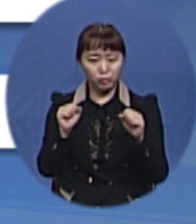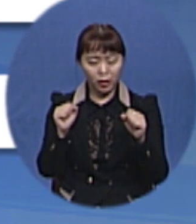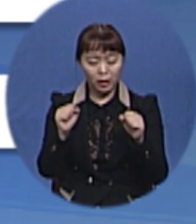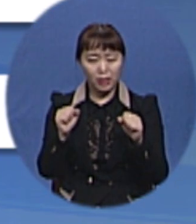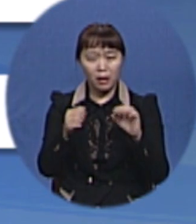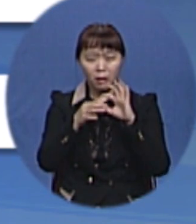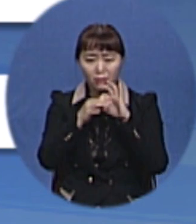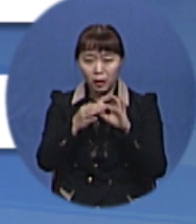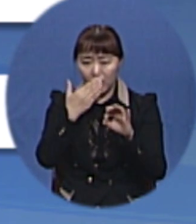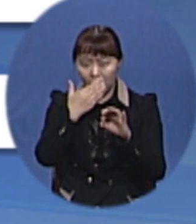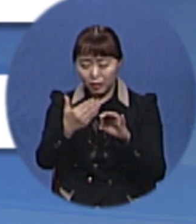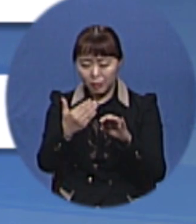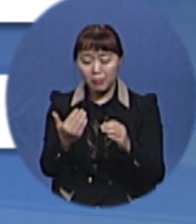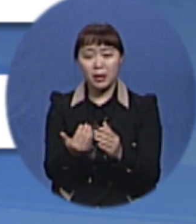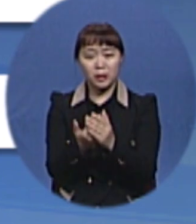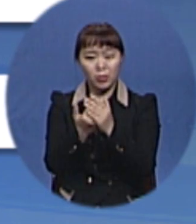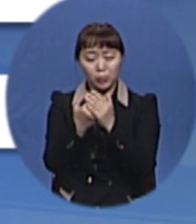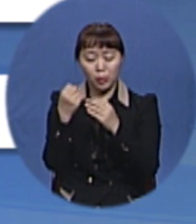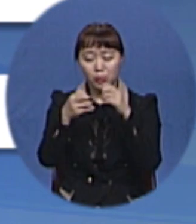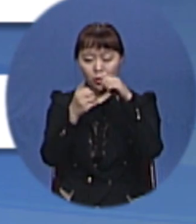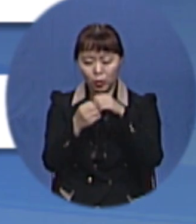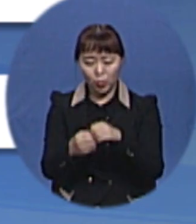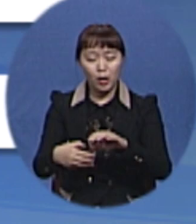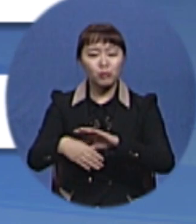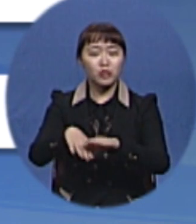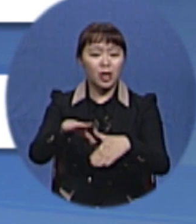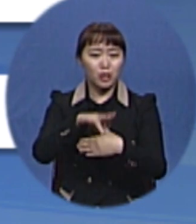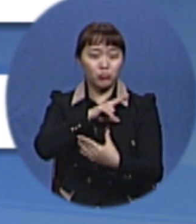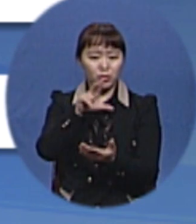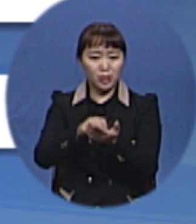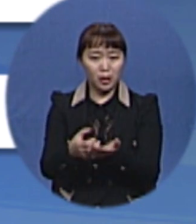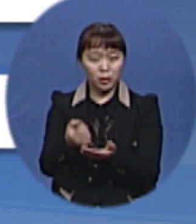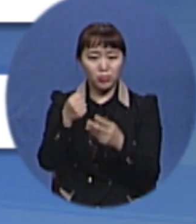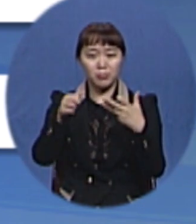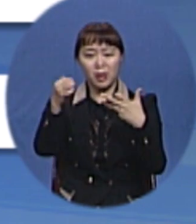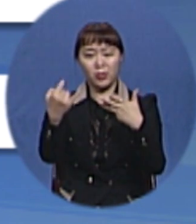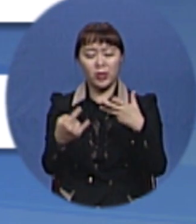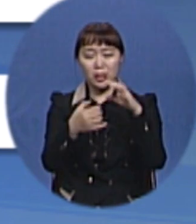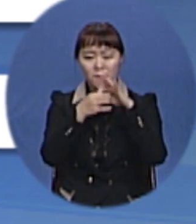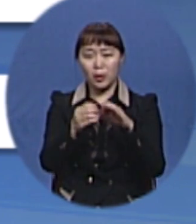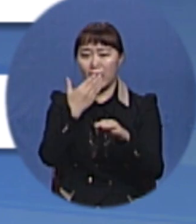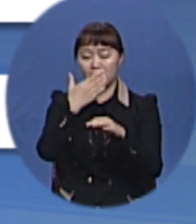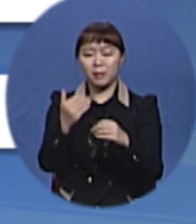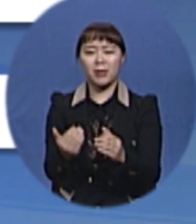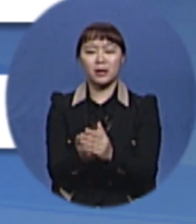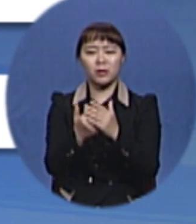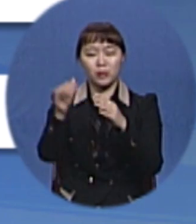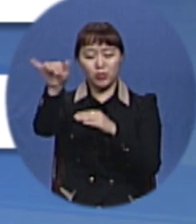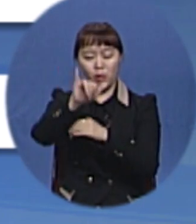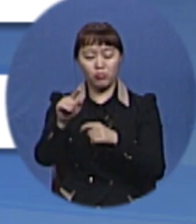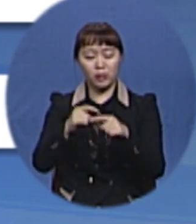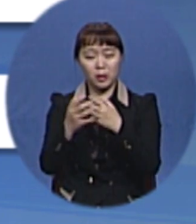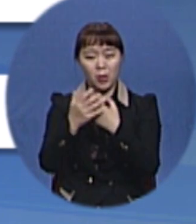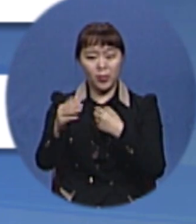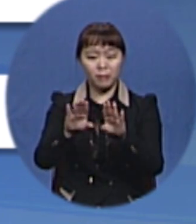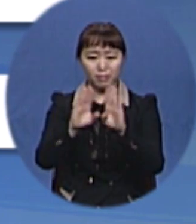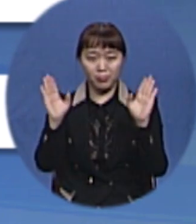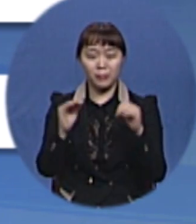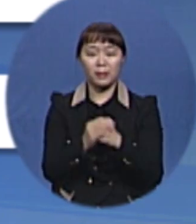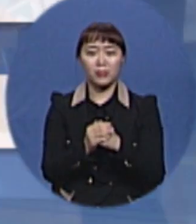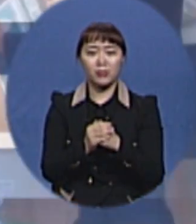경상북도가 지속가능 발전 그리고 전통과 문화라는 주제로 제18회 지속가능 발전 전국대회를